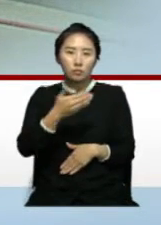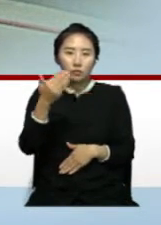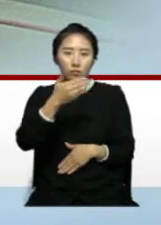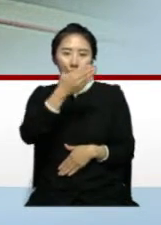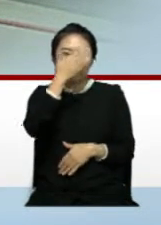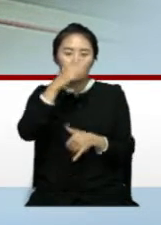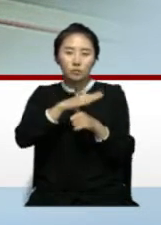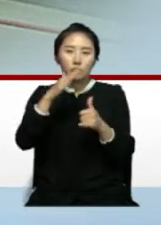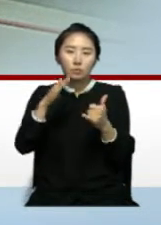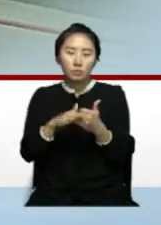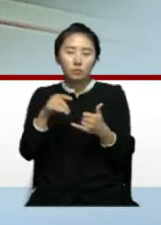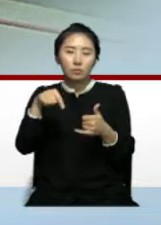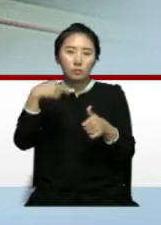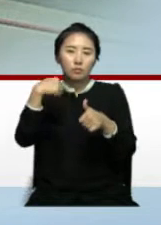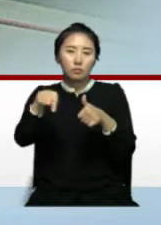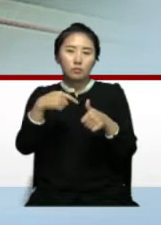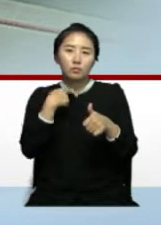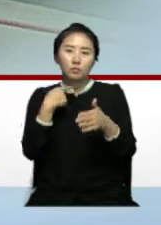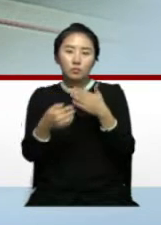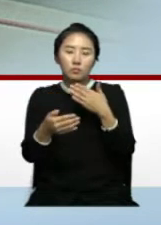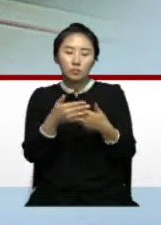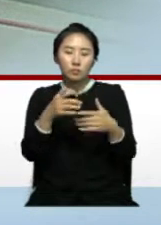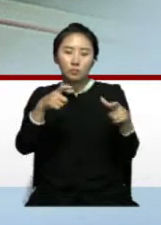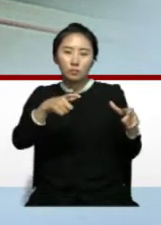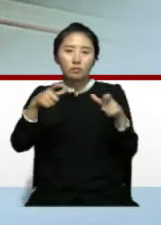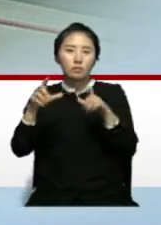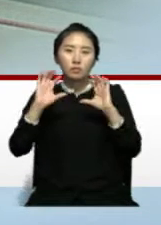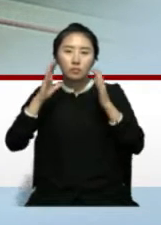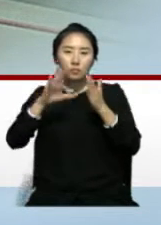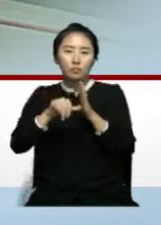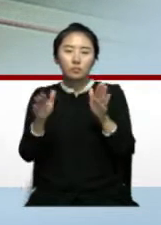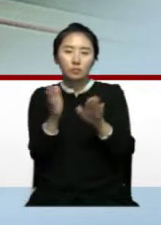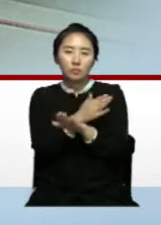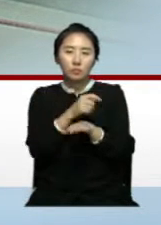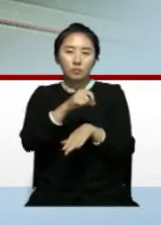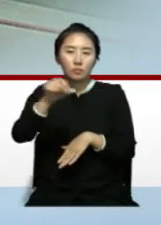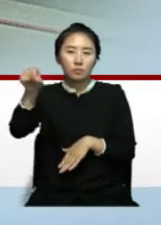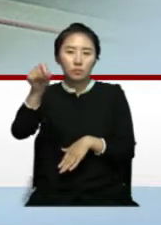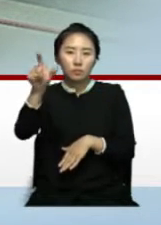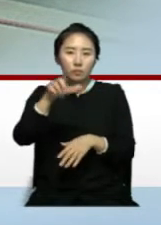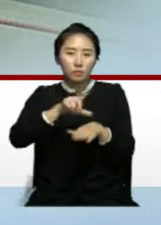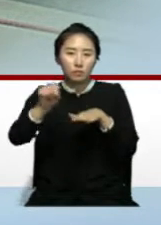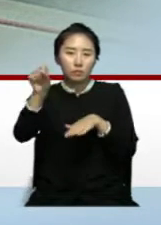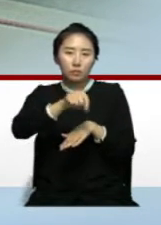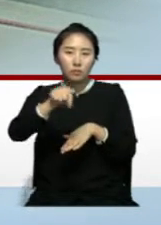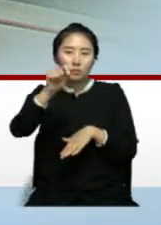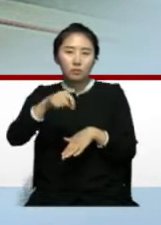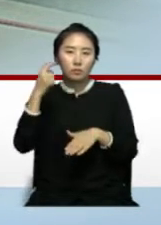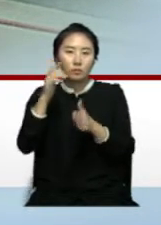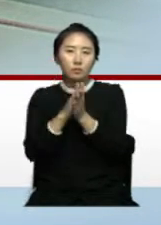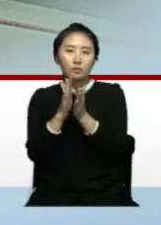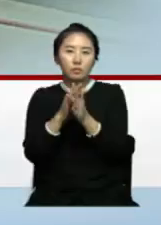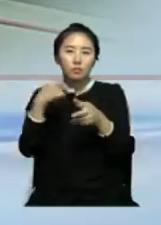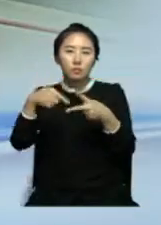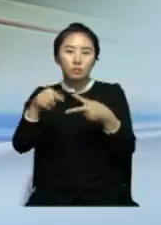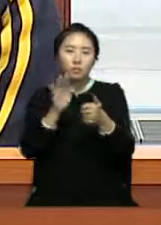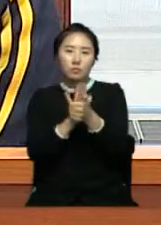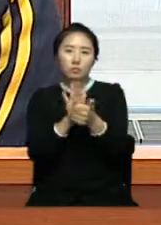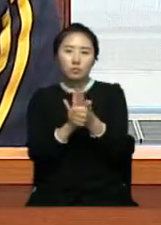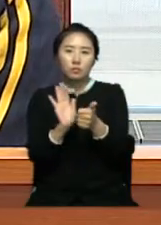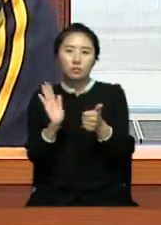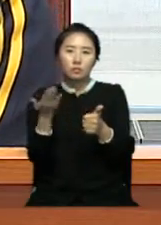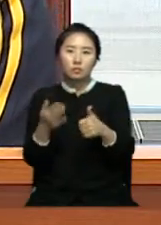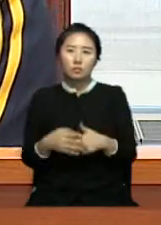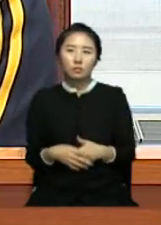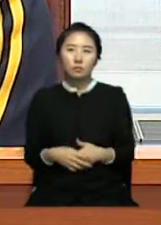구로구의회는 청소년들에게 이를 체험하게 하는 장을 마련해 어려서부터 지방자치를 이해하도록 돕고 있습니다. 서동철 기자입니다.